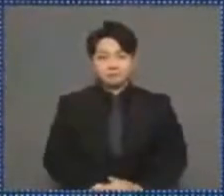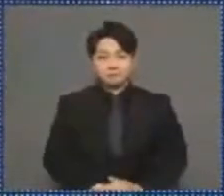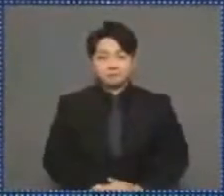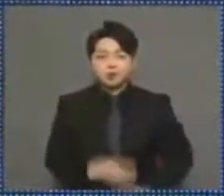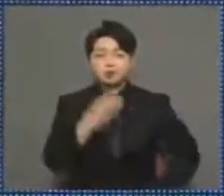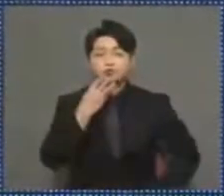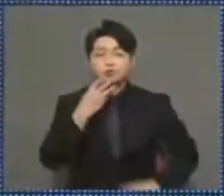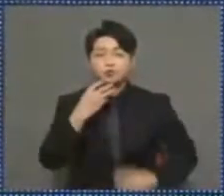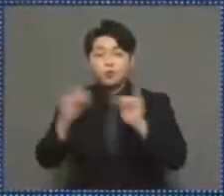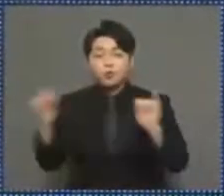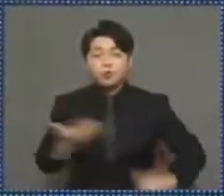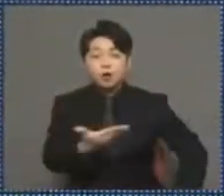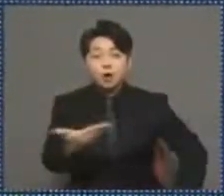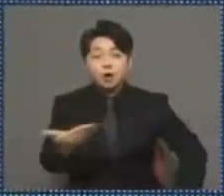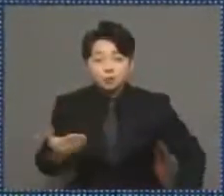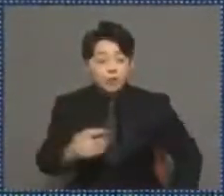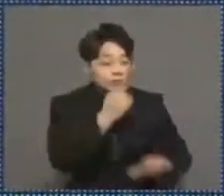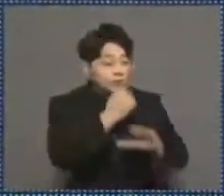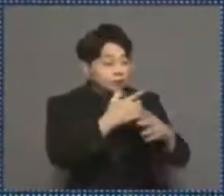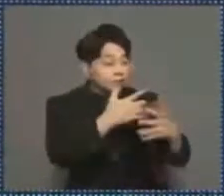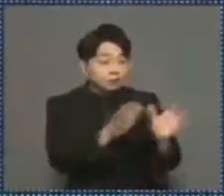민심 왜 떠났습니까?